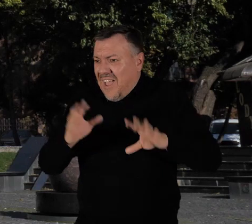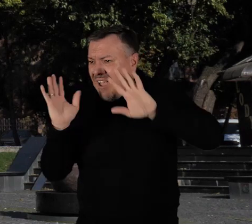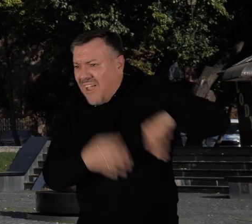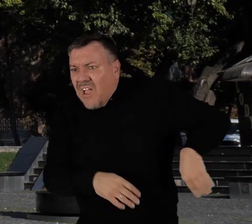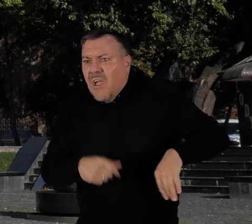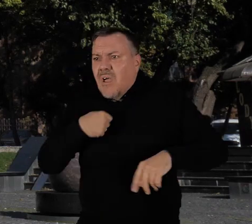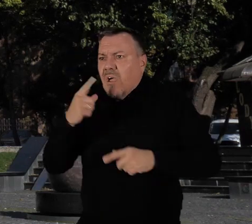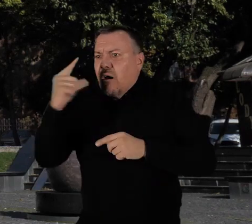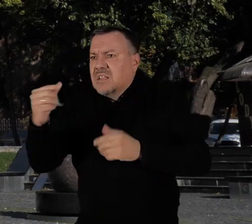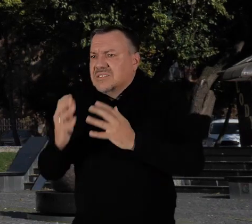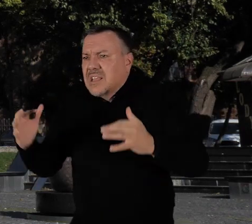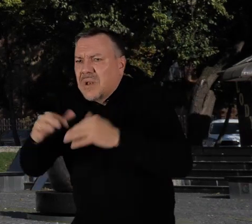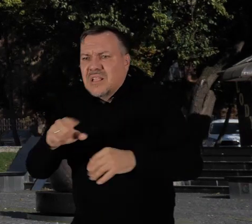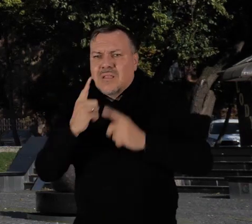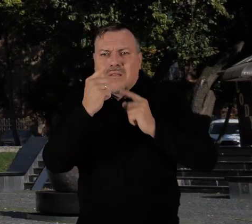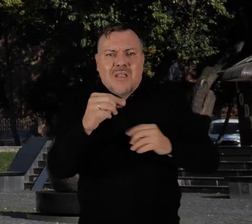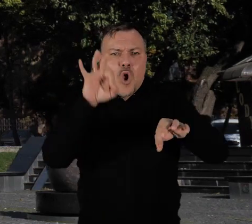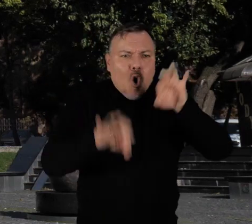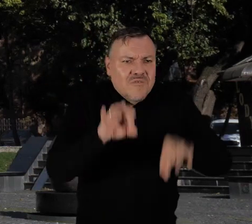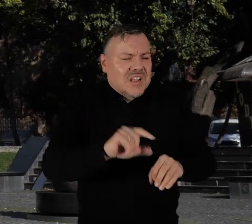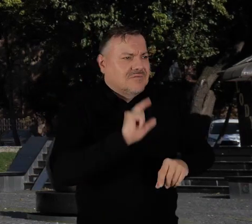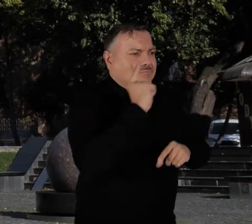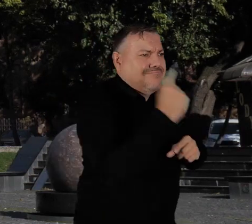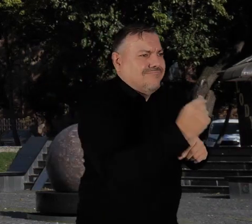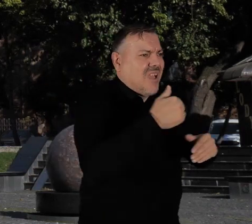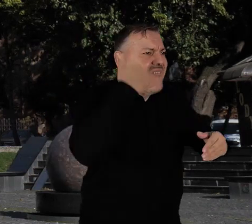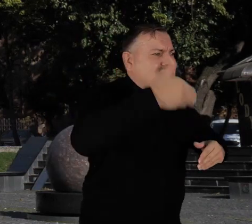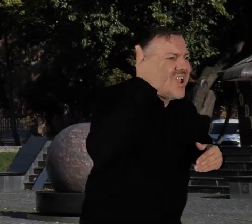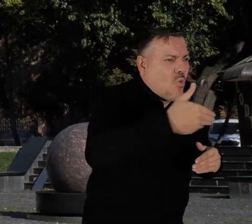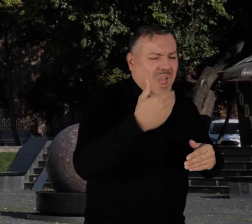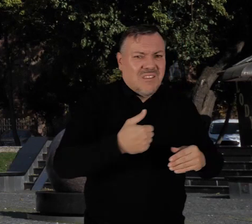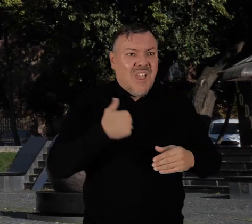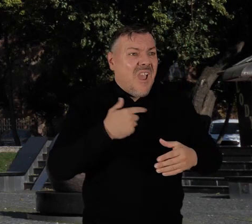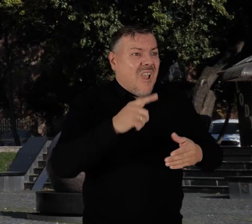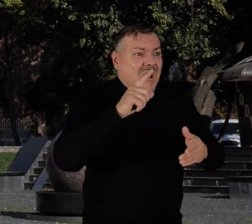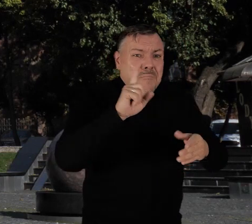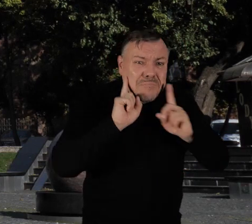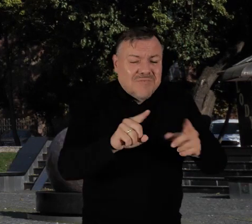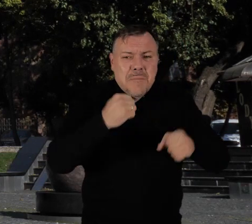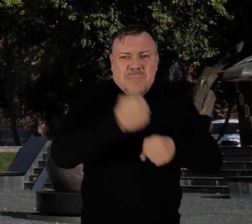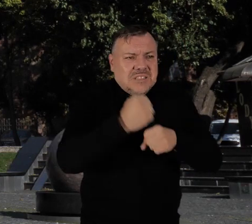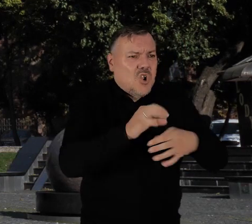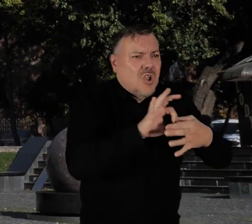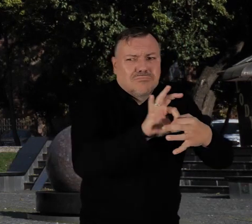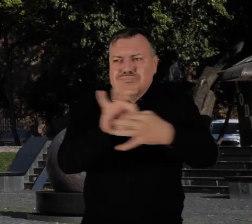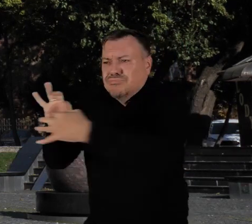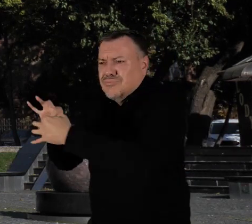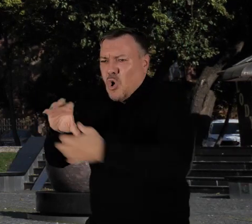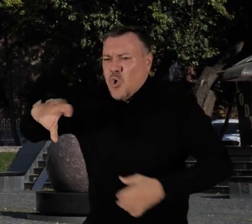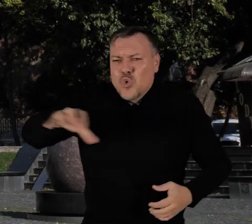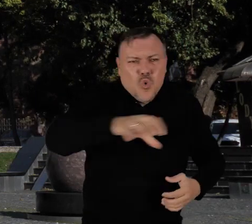będzie opuścić, by pójść na zebranie, pojechać na konferencję, wygłosić wykład. I coraz częściej pracuje się w grupie, bezpośrednio z